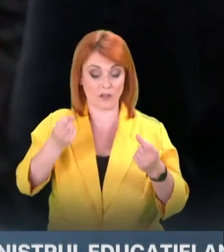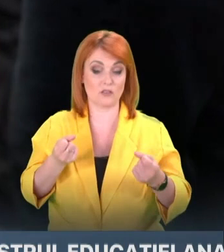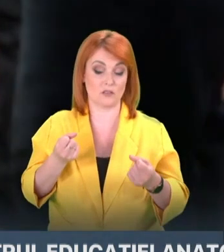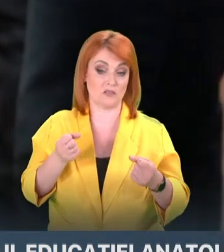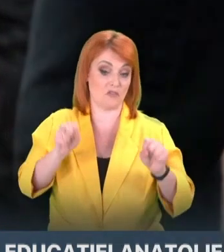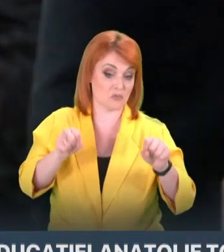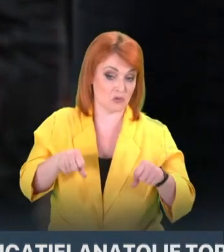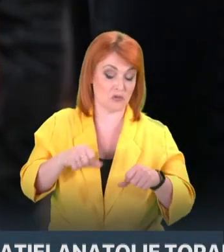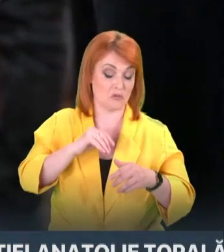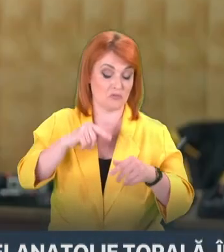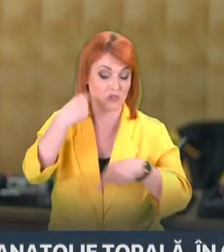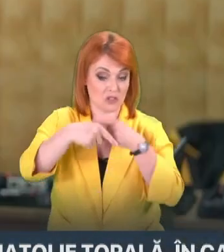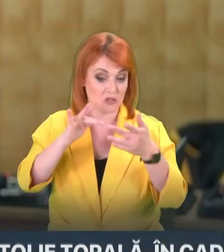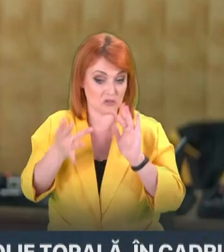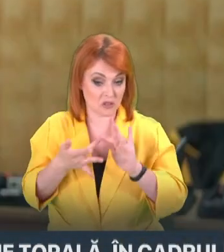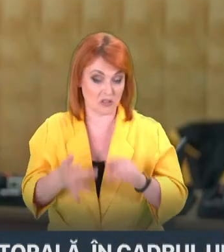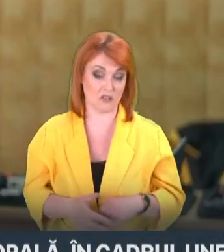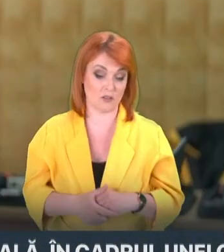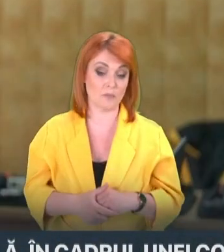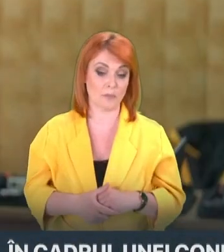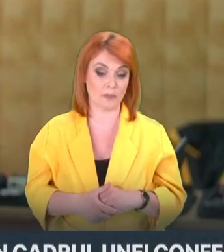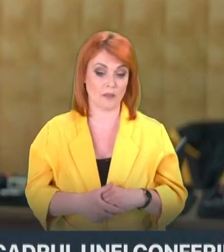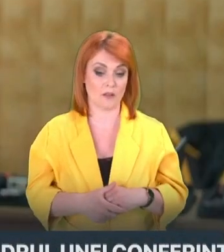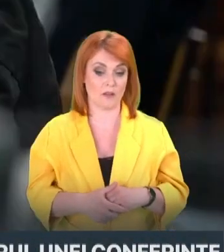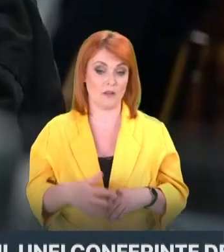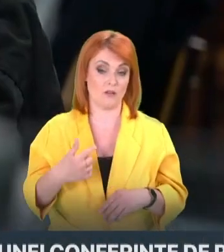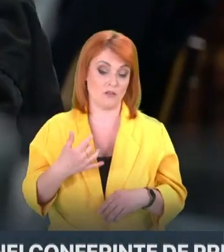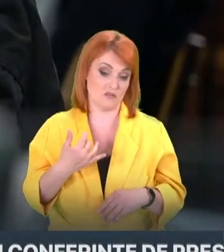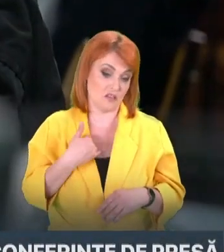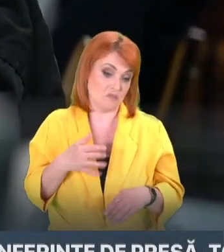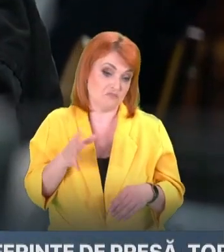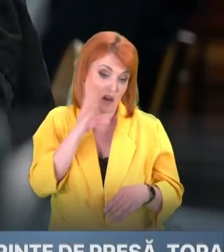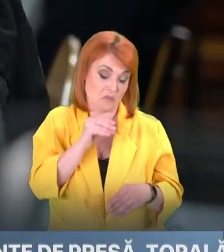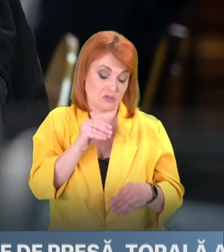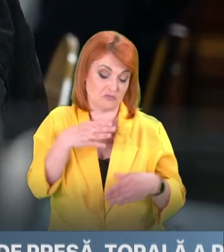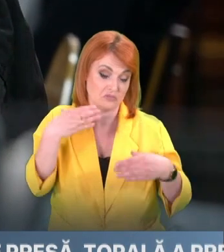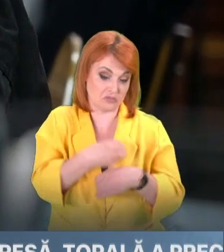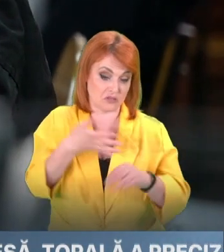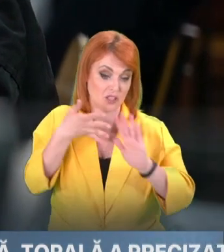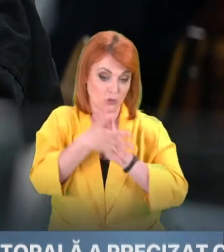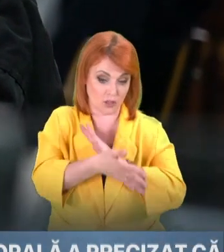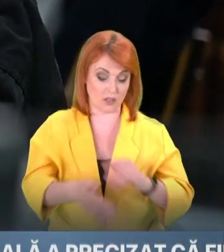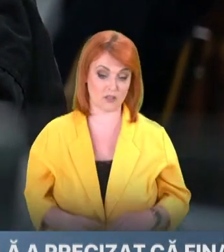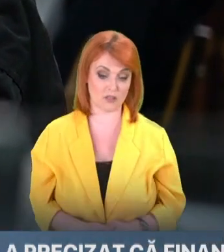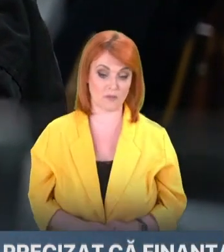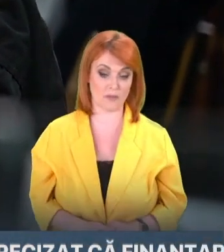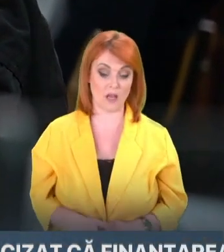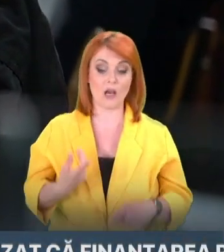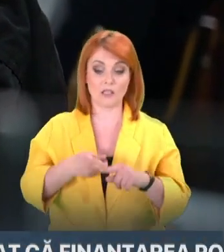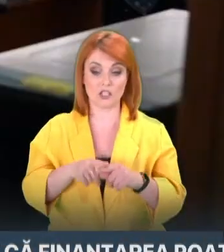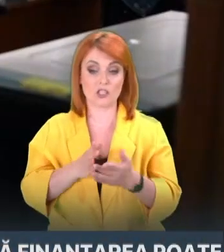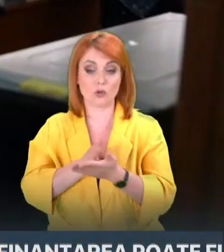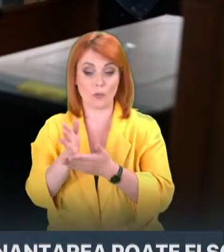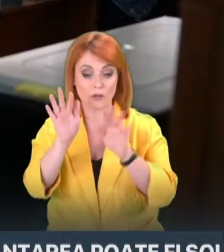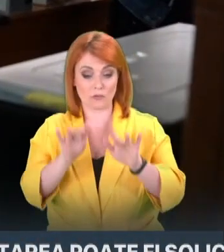de realizat însăși de acasă, mi-a permis să-mi reduc cheltuielile. Potrivit Asociației Naționale a Companiilor din domeniul TIC,